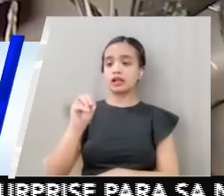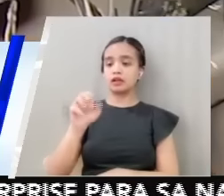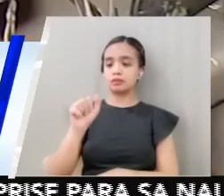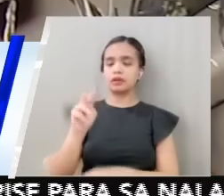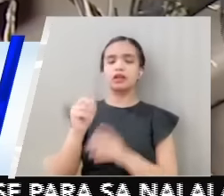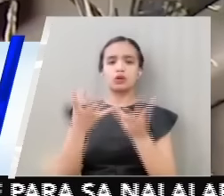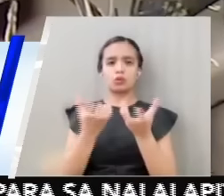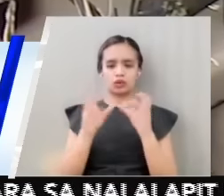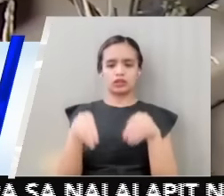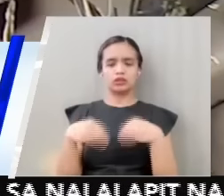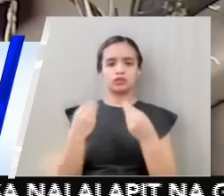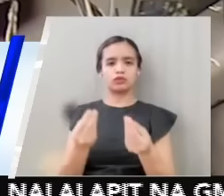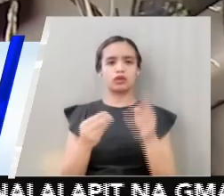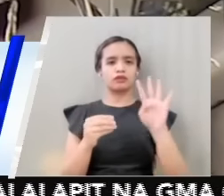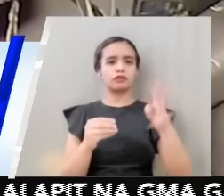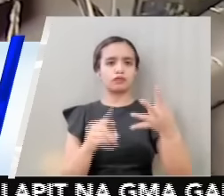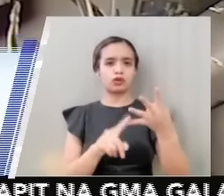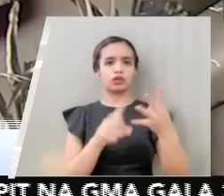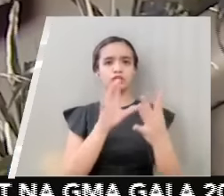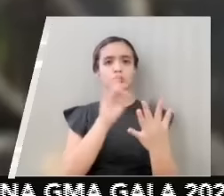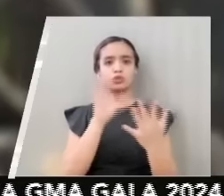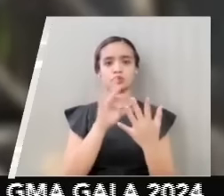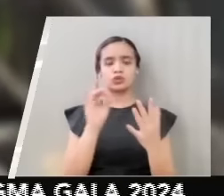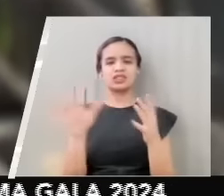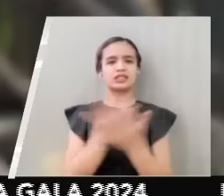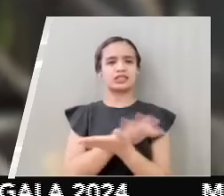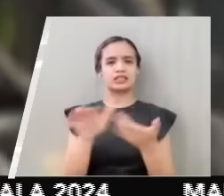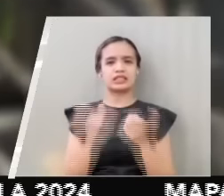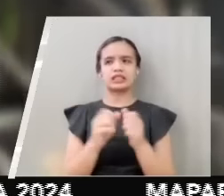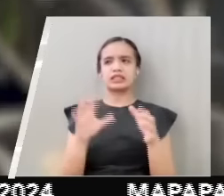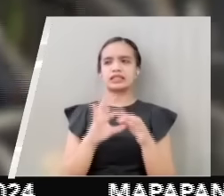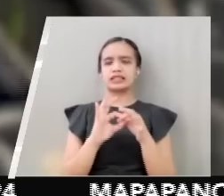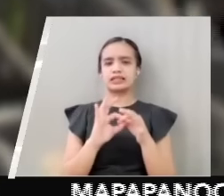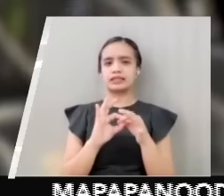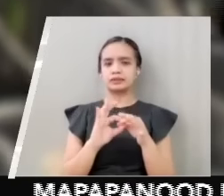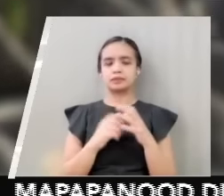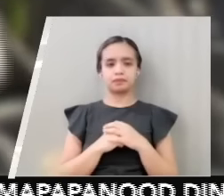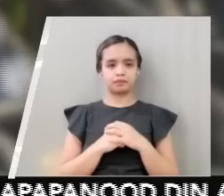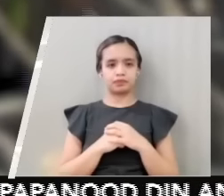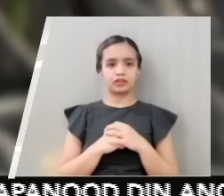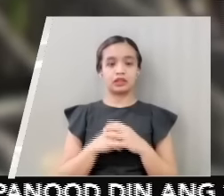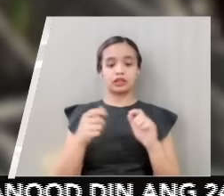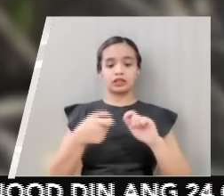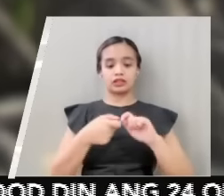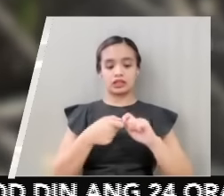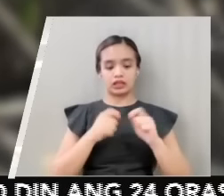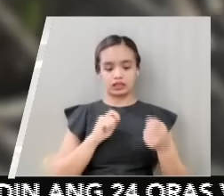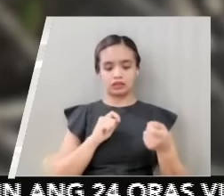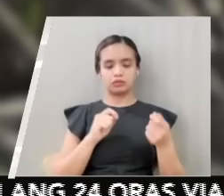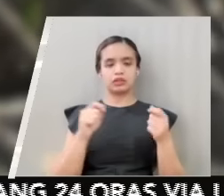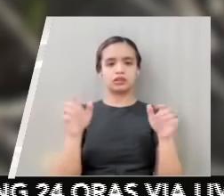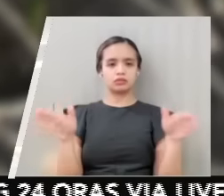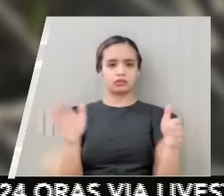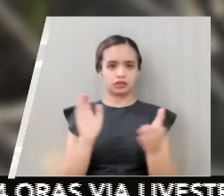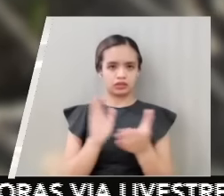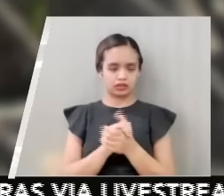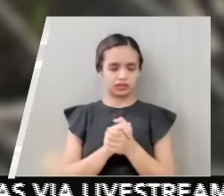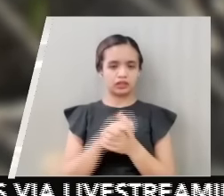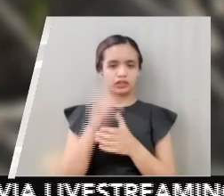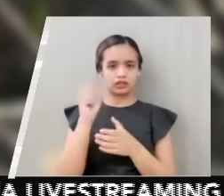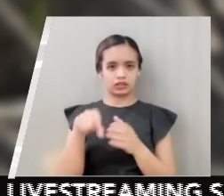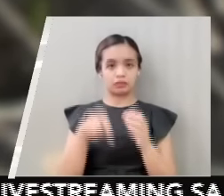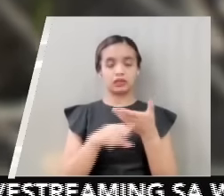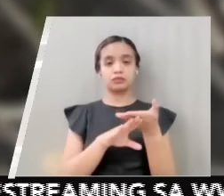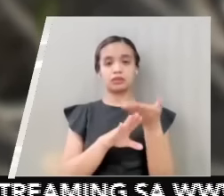mga mag-asawang nasira na ang pagsasama. At yung sa annulment of marriage, yung ground should be before or